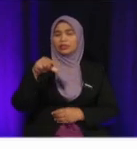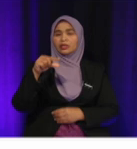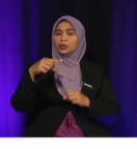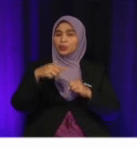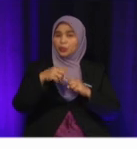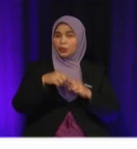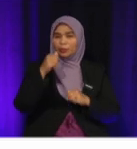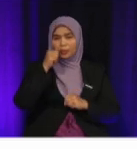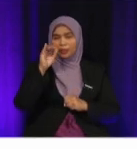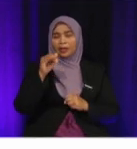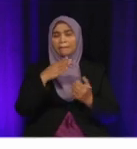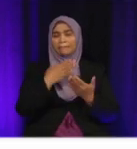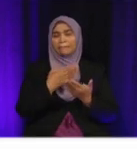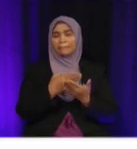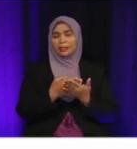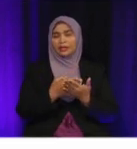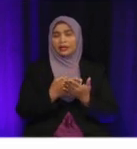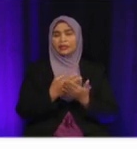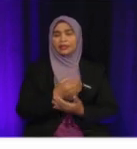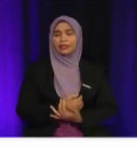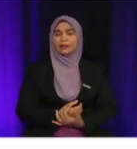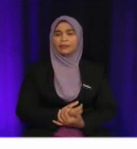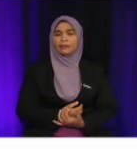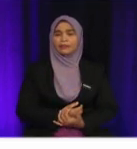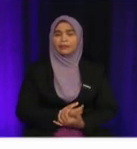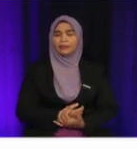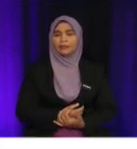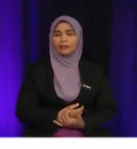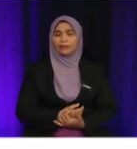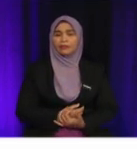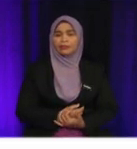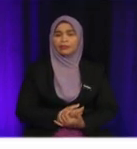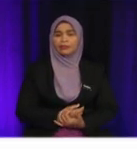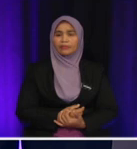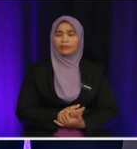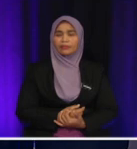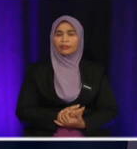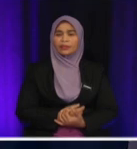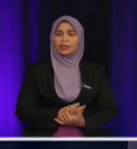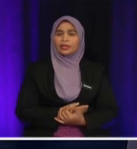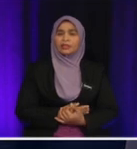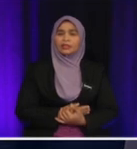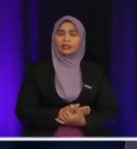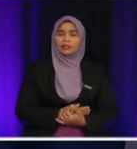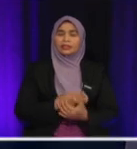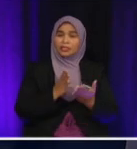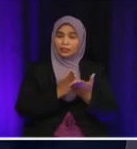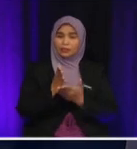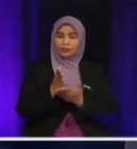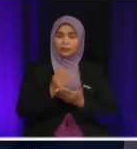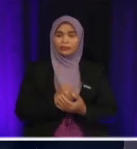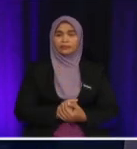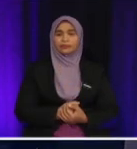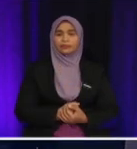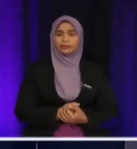merompak. Semua ni saya nak bagi diorang ni. Nanti jangan lupa bagi kumbang satu ekor untuk diorang untuk berkawan. Ya. Okey, okay. InsyaAllah kepada mereka. Okey, seterusnya. Okey,